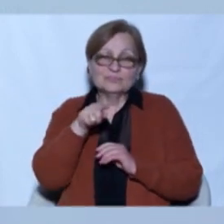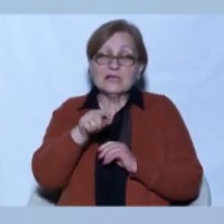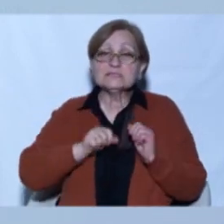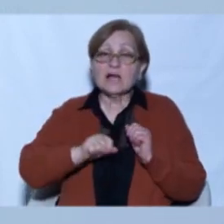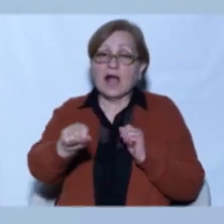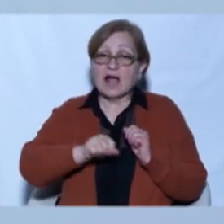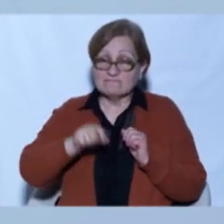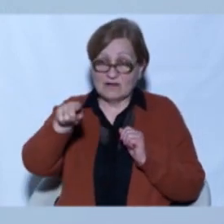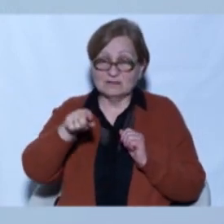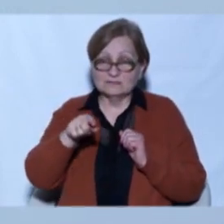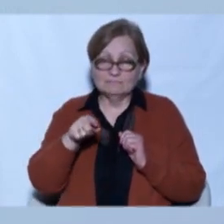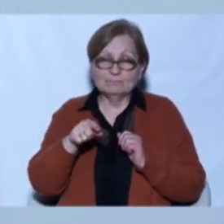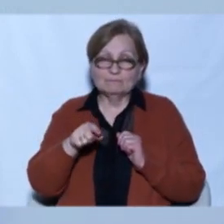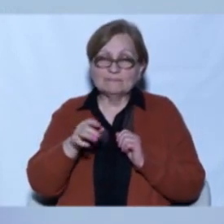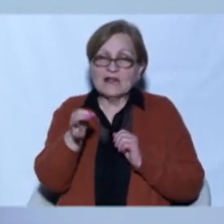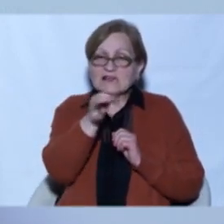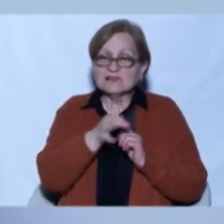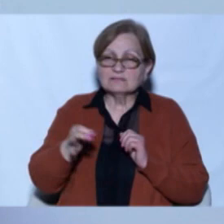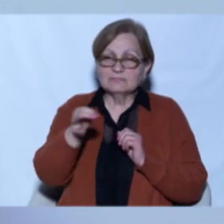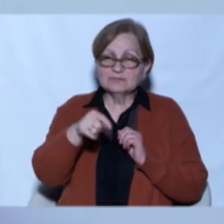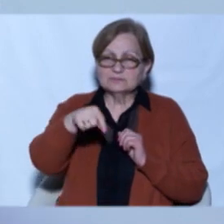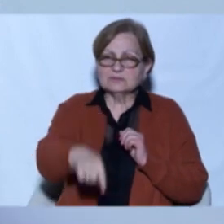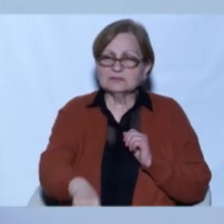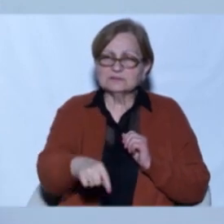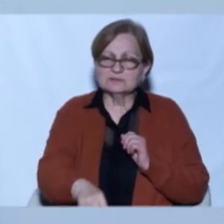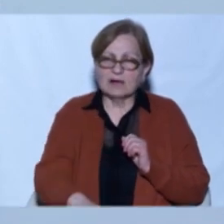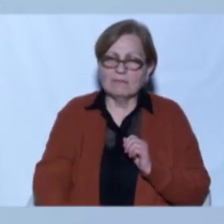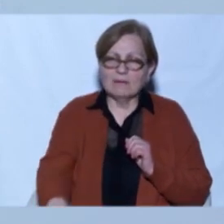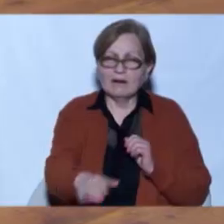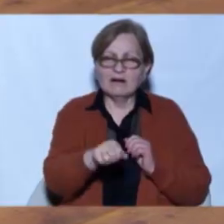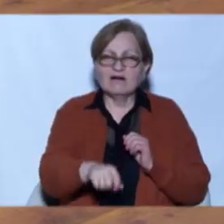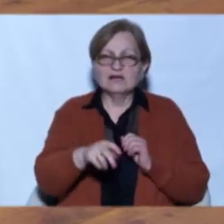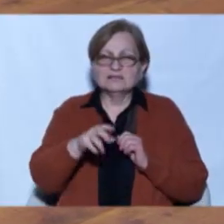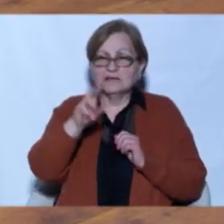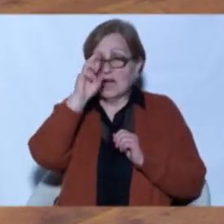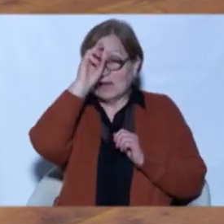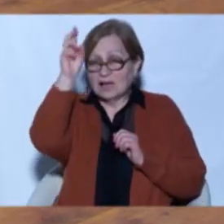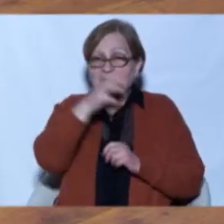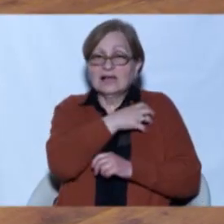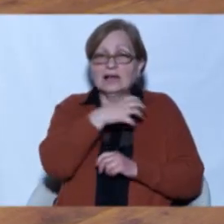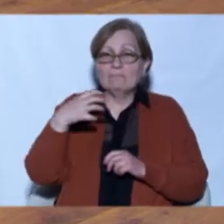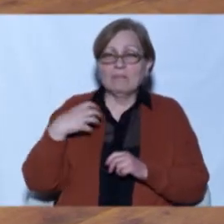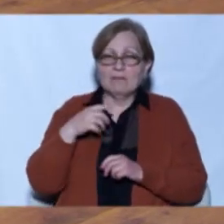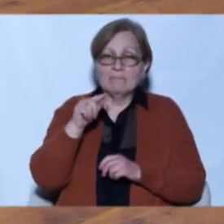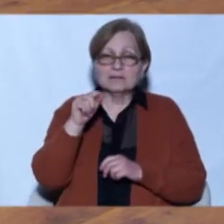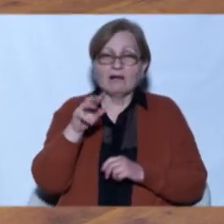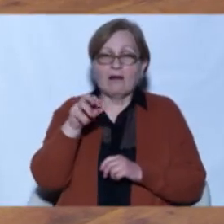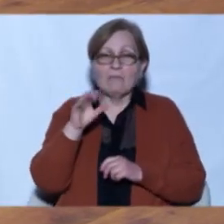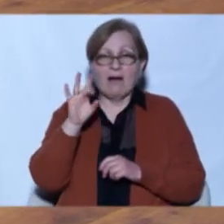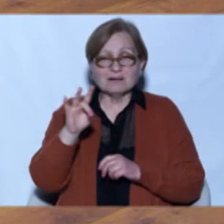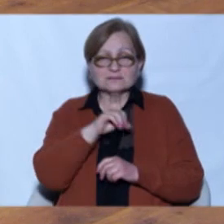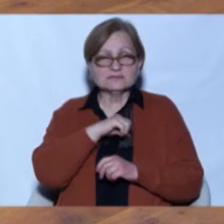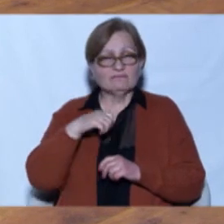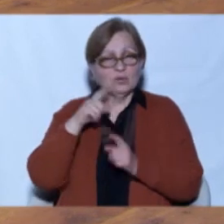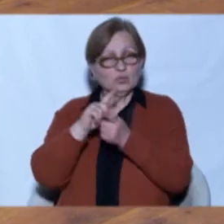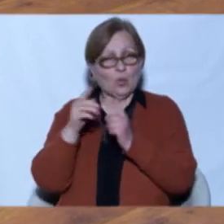აკვანი ტბის ძირას ჩადგა თამარ დედოფალმა. ამბობენ თამარ დედოფალს ის აკვანი იქ